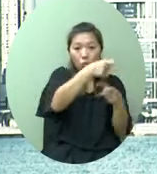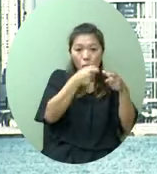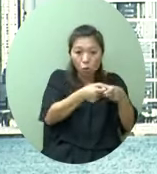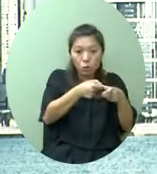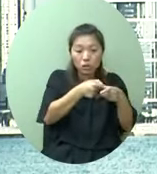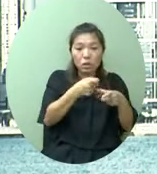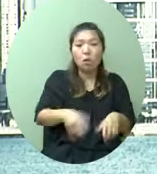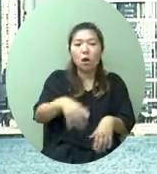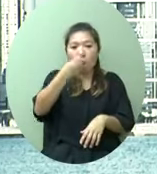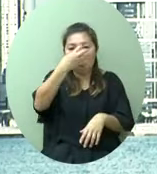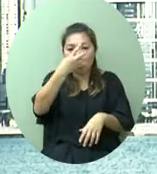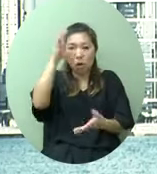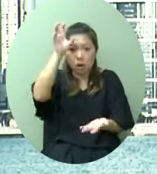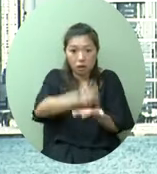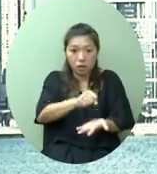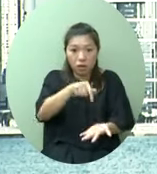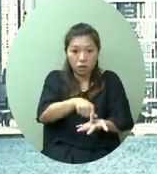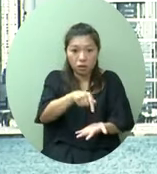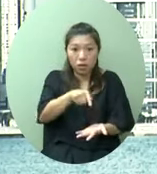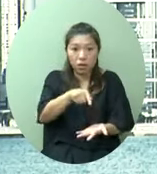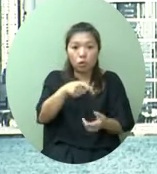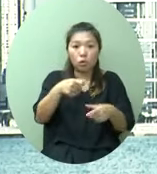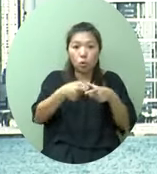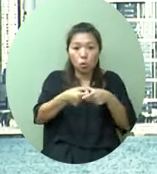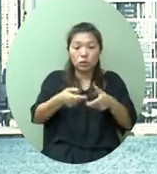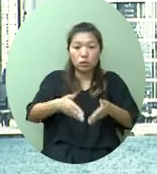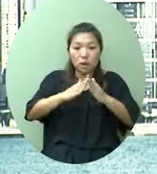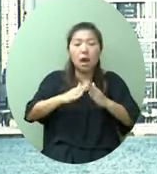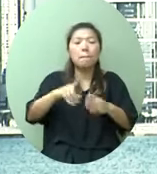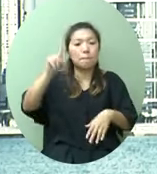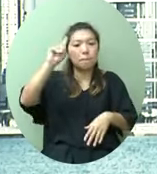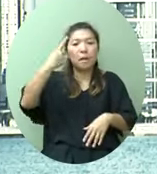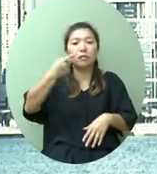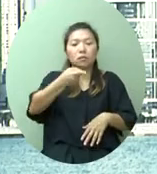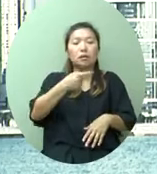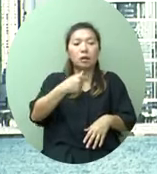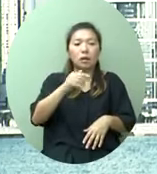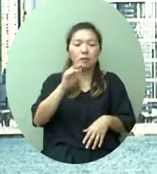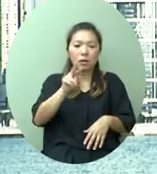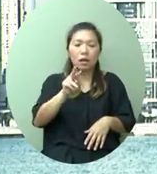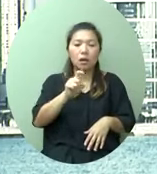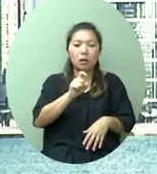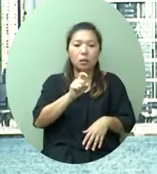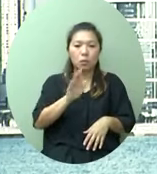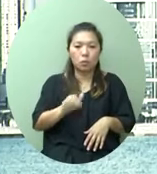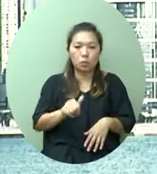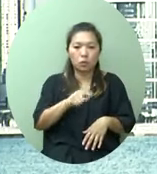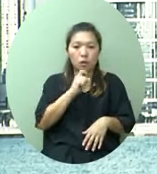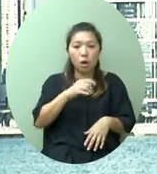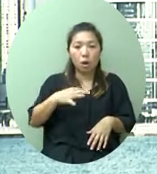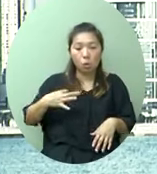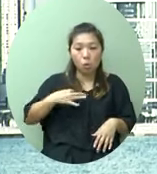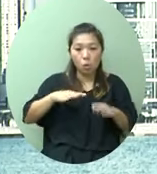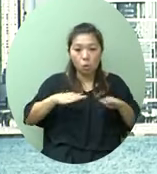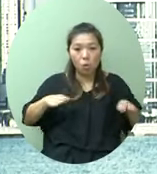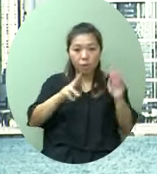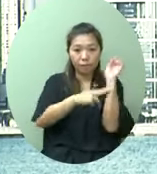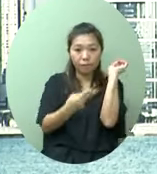香港設置嘅辦事處嚇。咁大家會睇到咧，同樣我都講啦，即係國安法嘅頒布咧冇影響